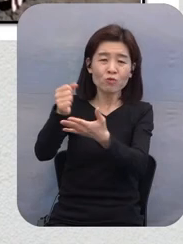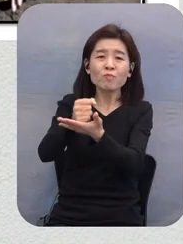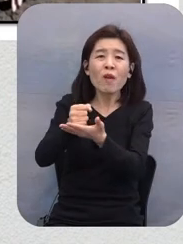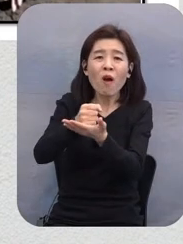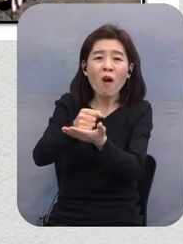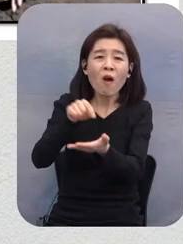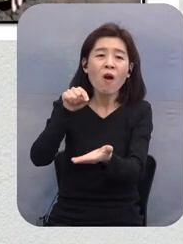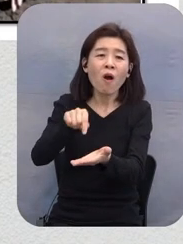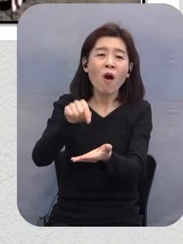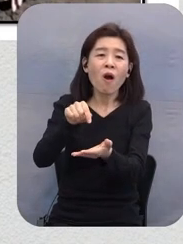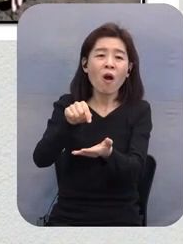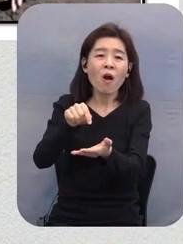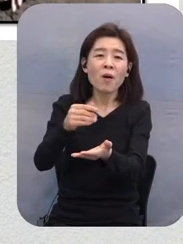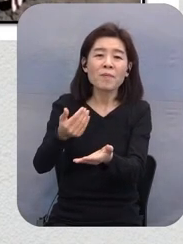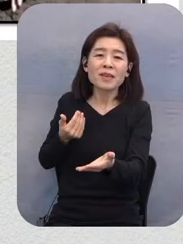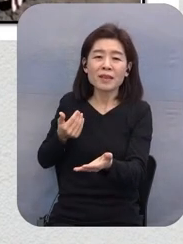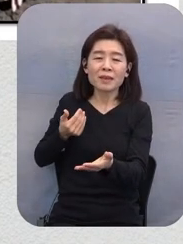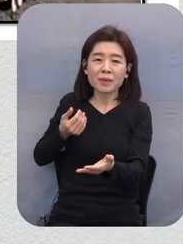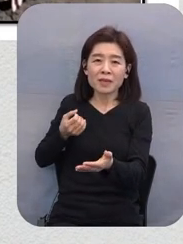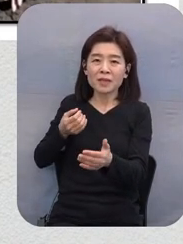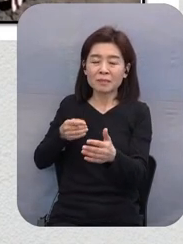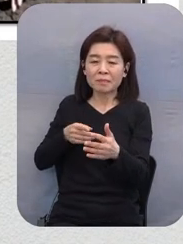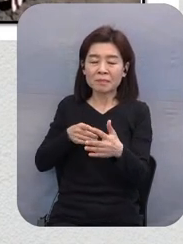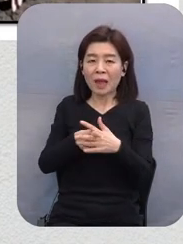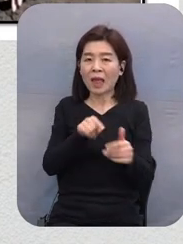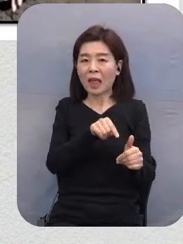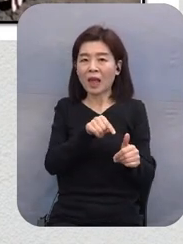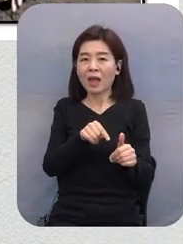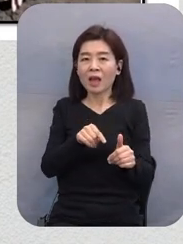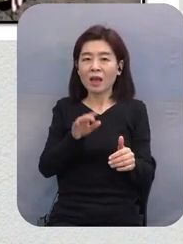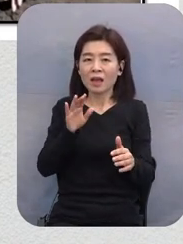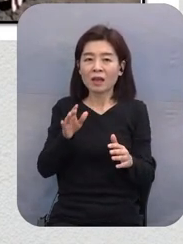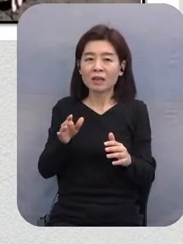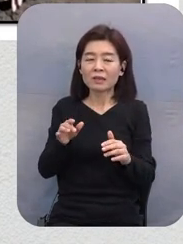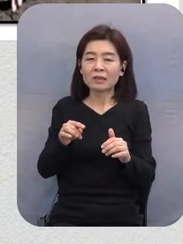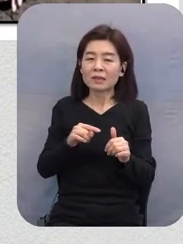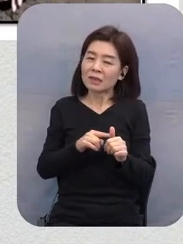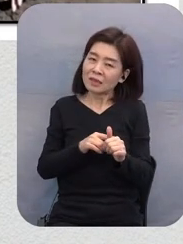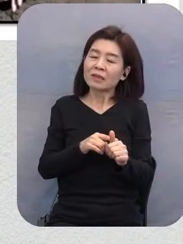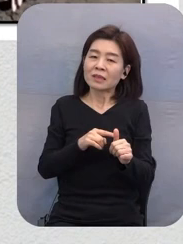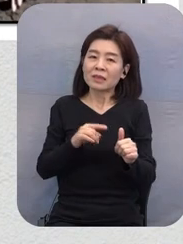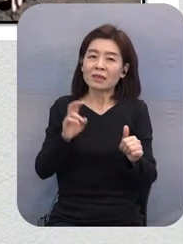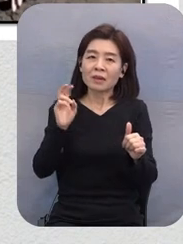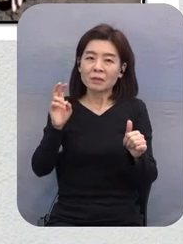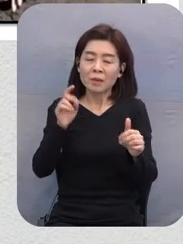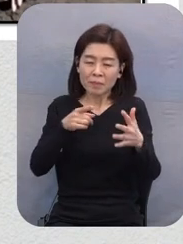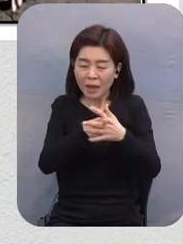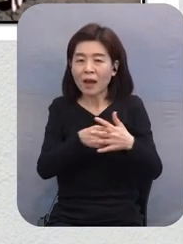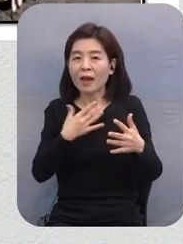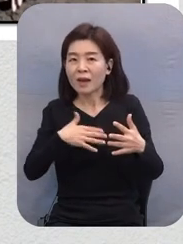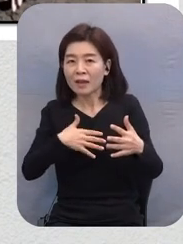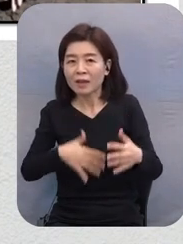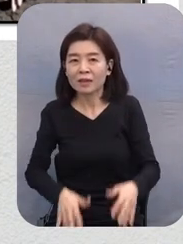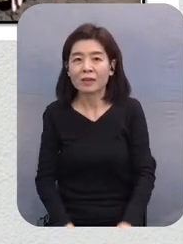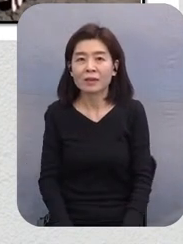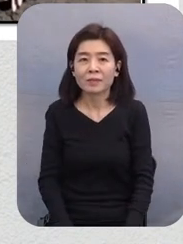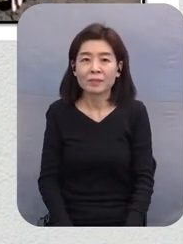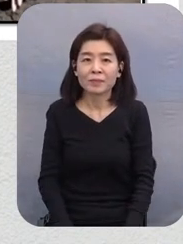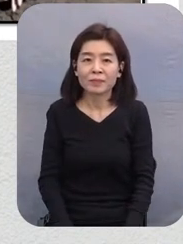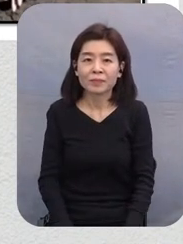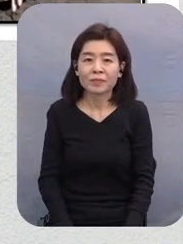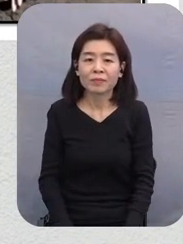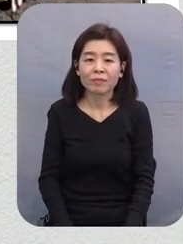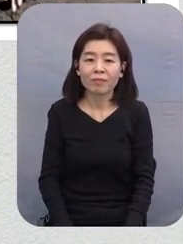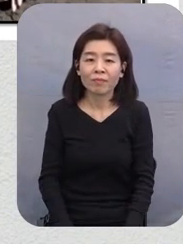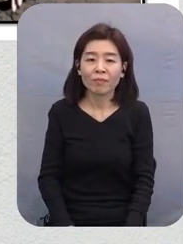예고하고 있는 거지요. 그런 겁니다. 이제 우리는 이런